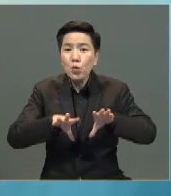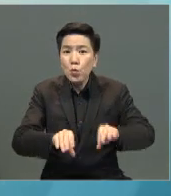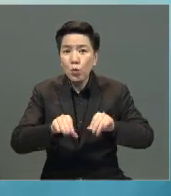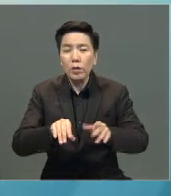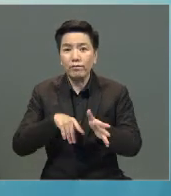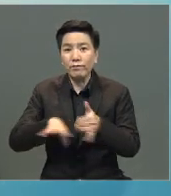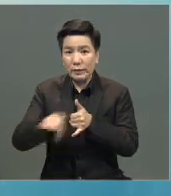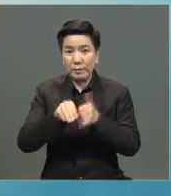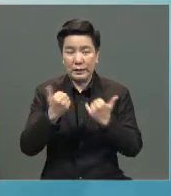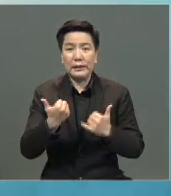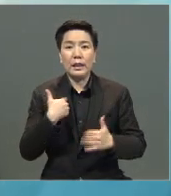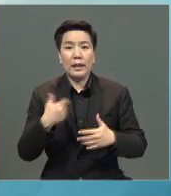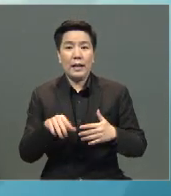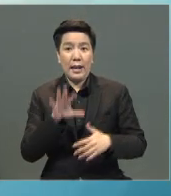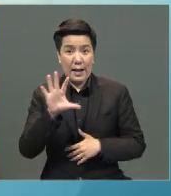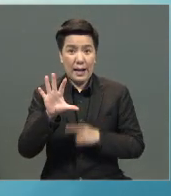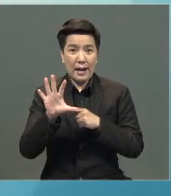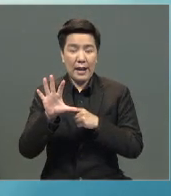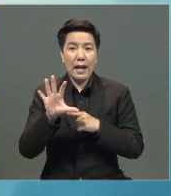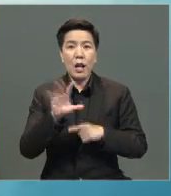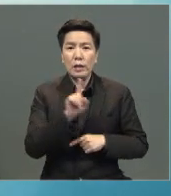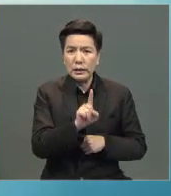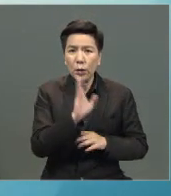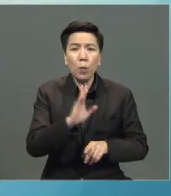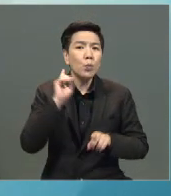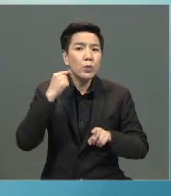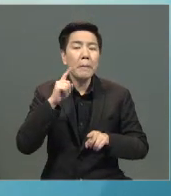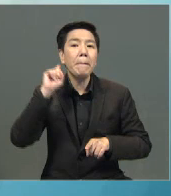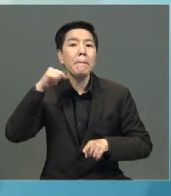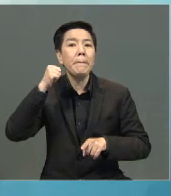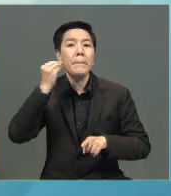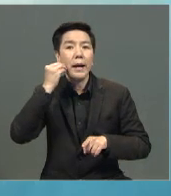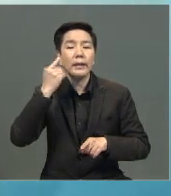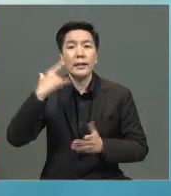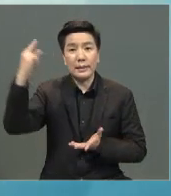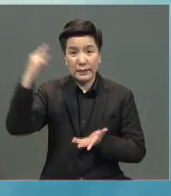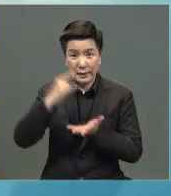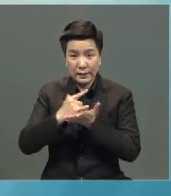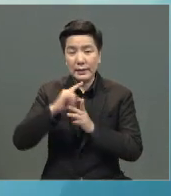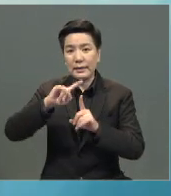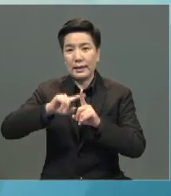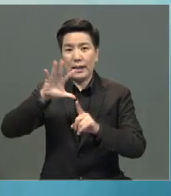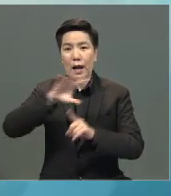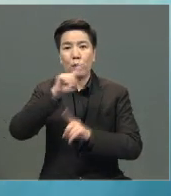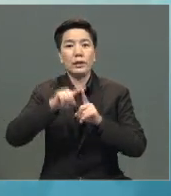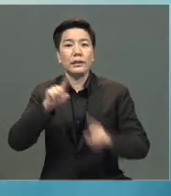ของเล่นยัดวันอีกทีนึงนะครับเพราะว่าเอ่อเมื่อวานนี้เราก็เห็นอาชีพนี้นะครับซึ่งก็ติดเชื้อขึ้นมาเอ่อในเรื่องของที่เป็นพนักงานงวดนี้ด้วยเหมือนกันนะครับที่1รายเป็นรายที่ 6เป็นเพศหญิงเด่นแม่บ้านเดินทางเข้ามาในวันที่22